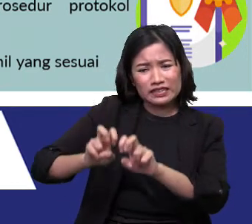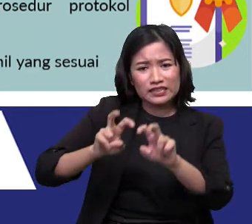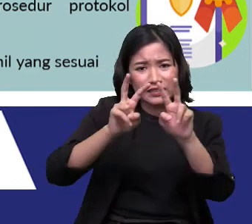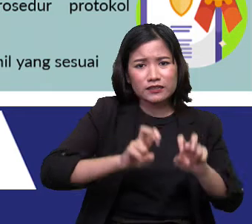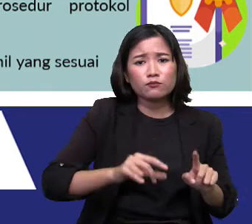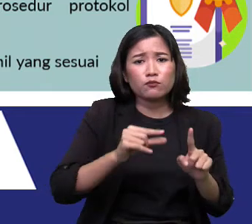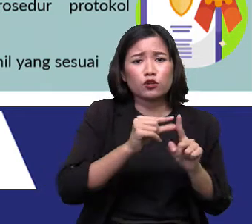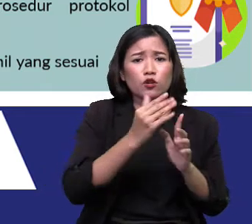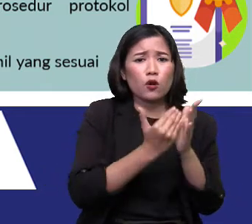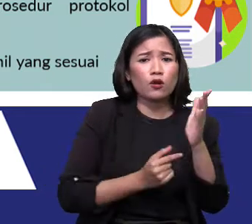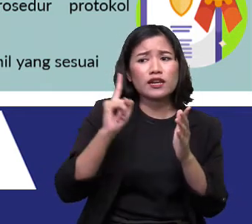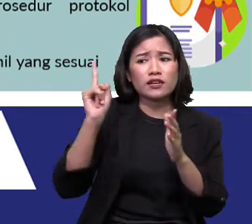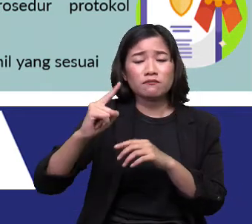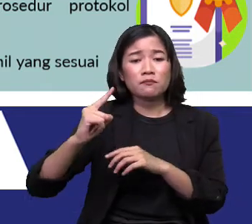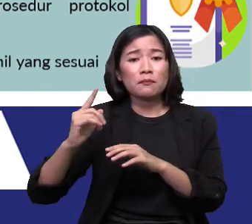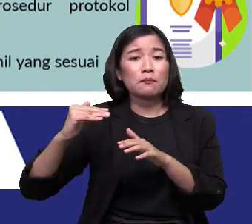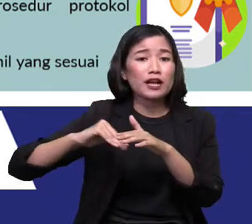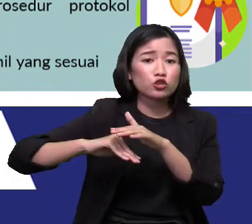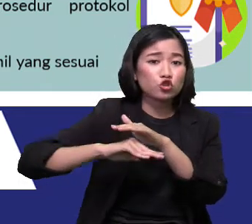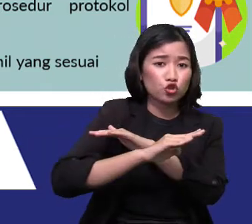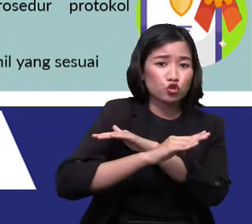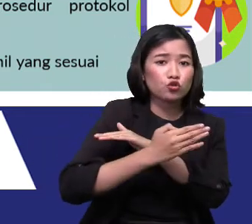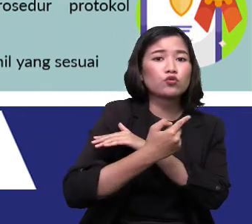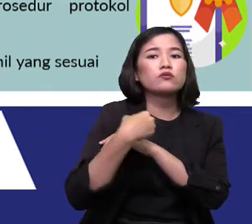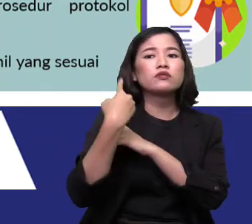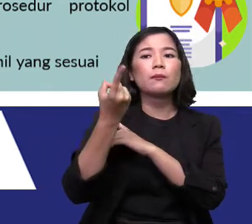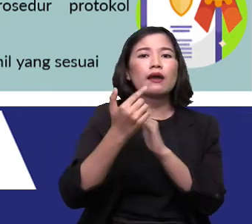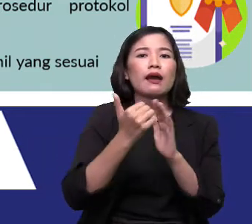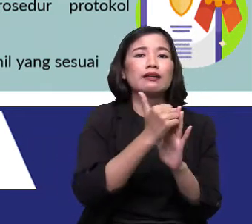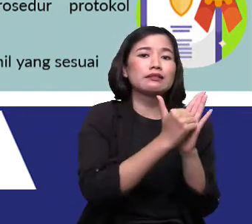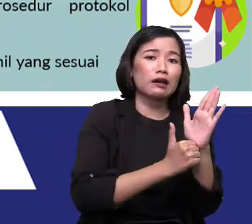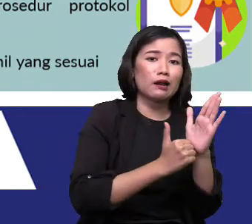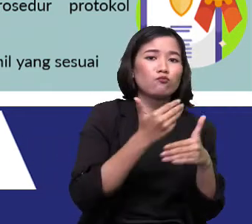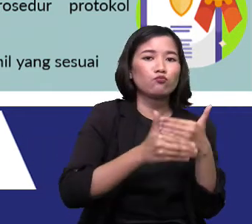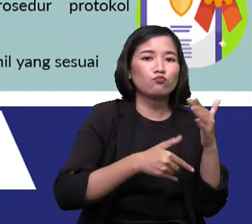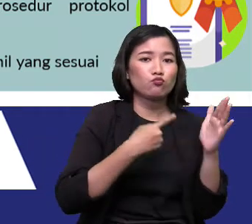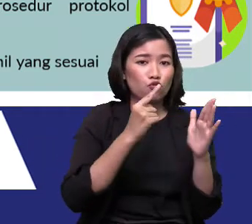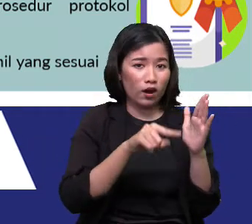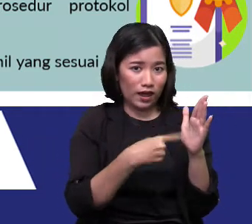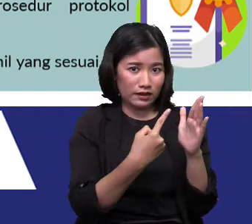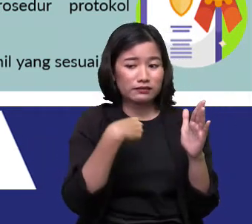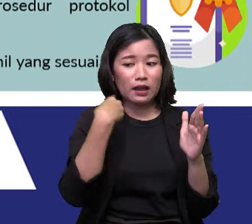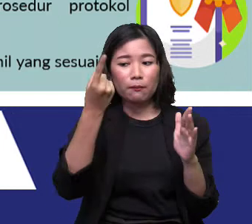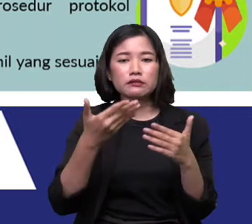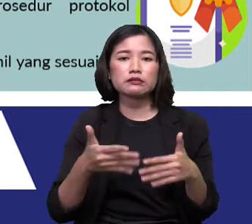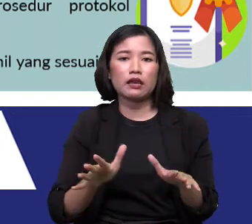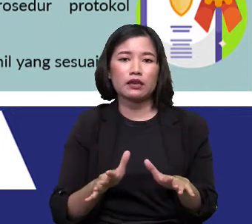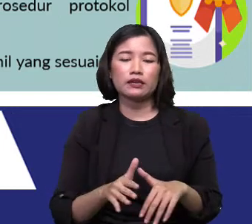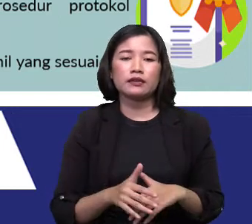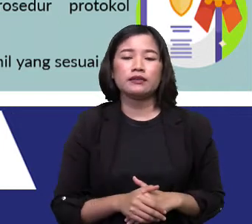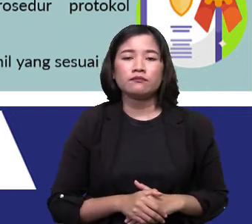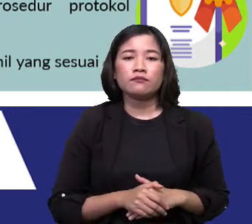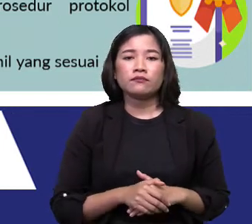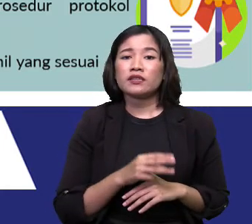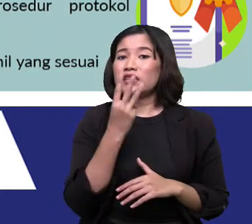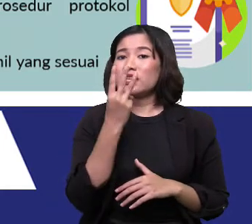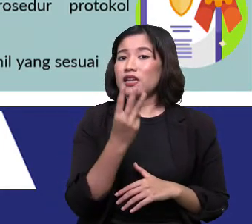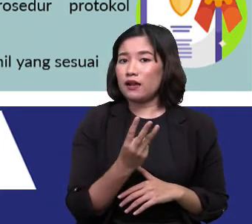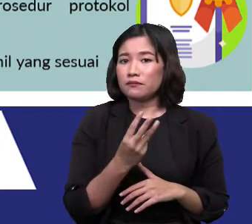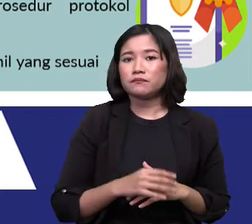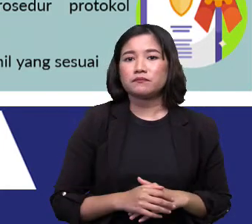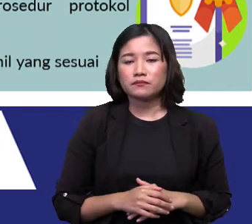dari saat hendak masuk sedang menjalankan acara maupun saat hendak menyelesaikan kegiatan yang ketiga